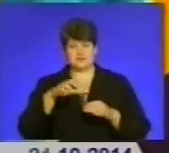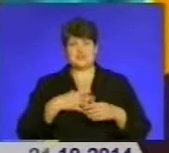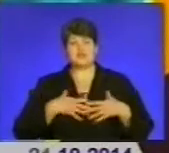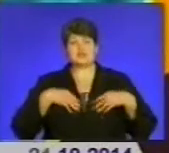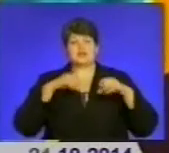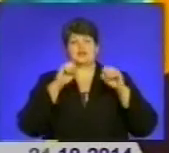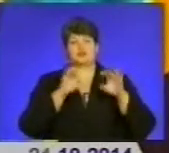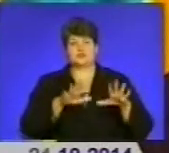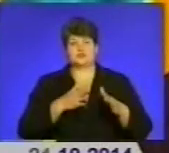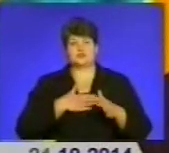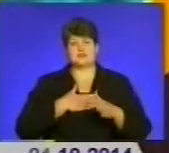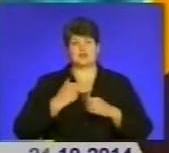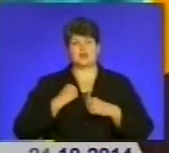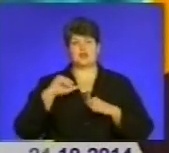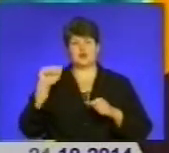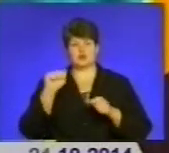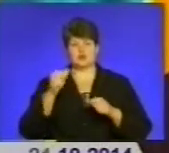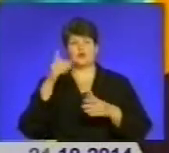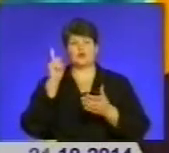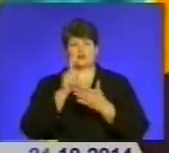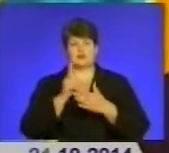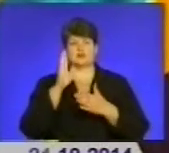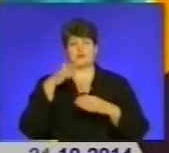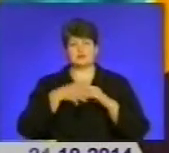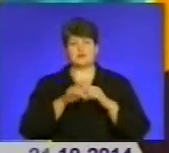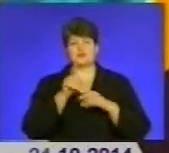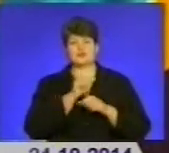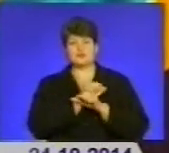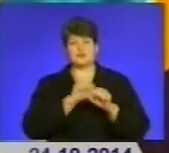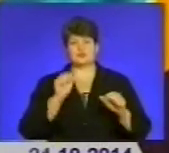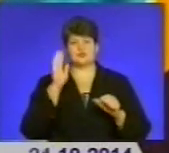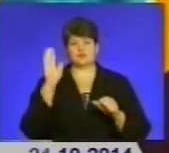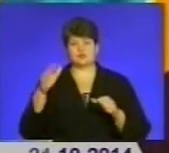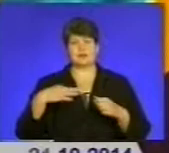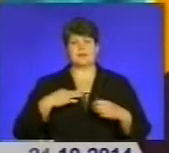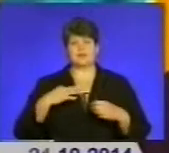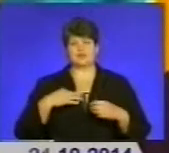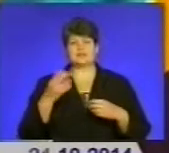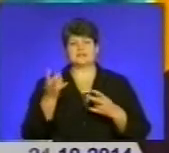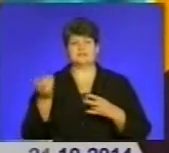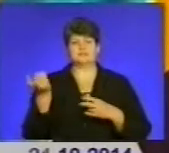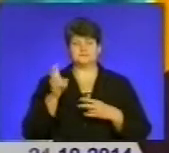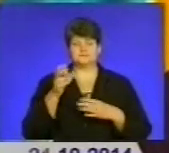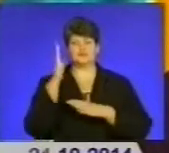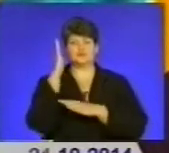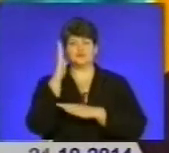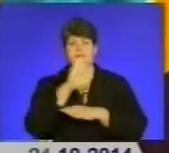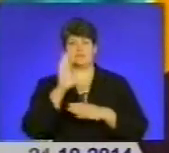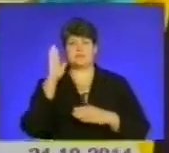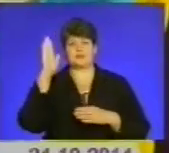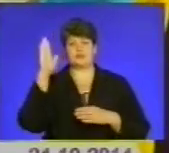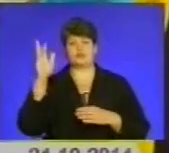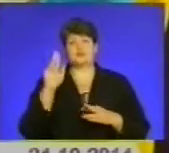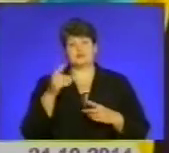героїв взиває до кожного свідомого українця не бути байдужим. Прийдіть і проголосуйте за майбутнє, так як велить вам ваша